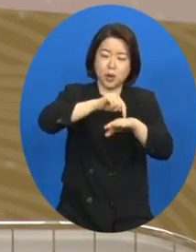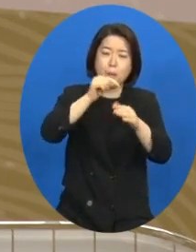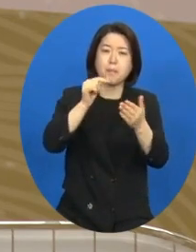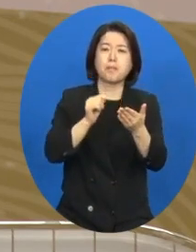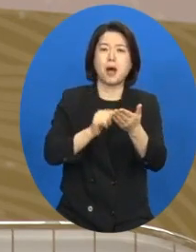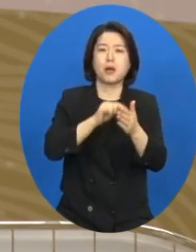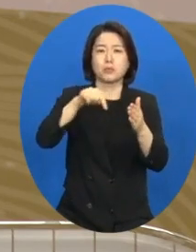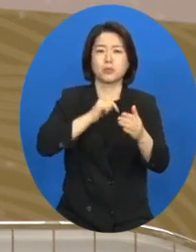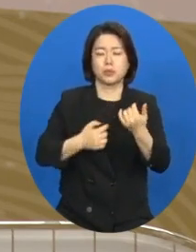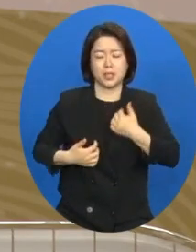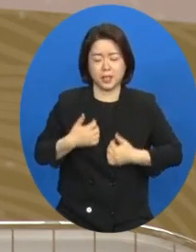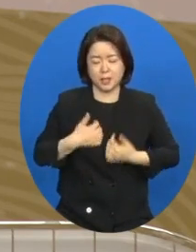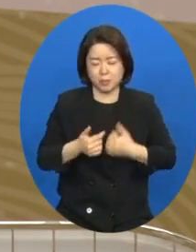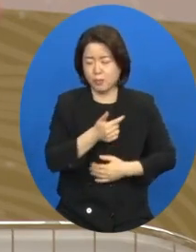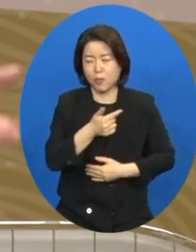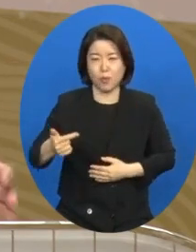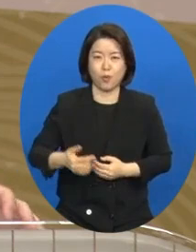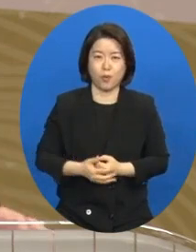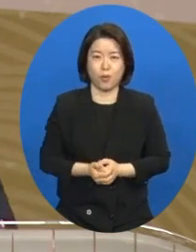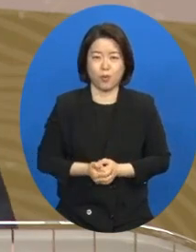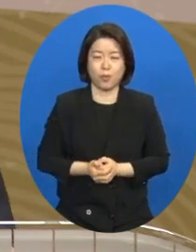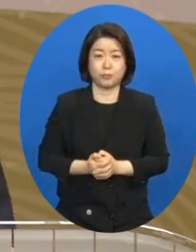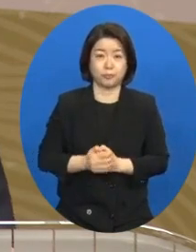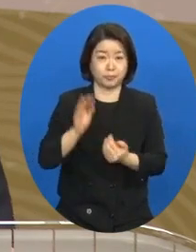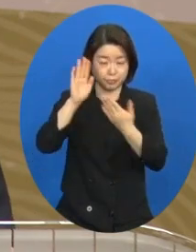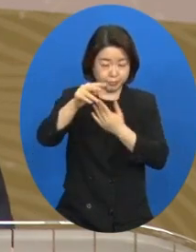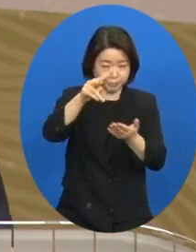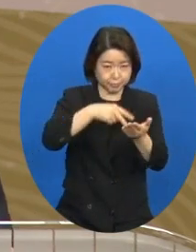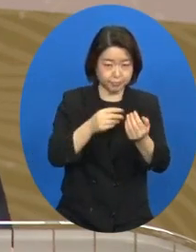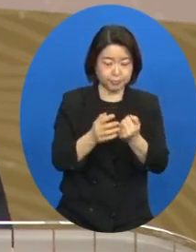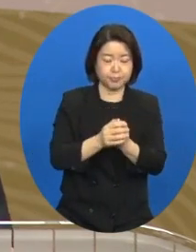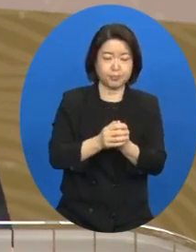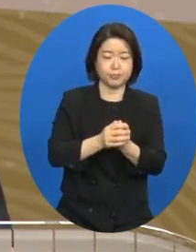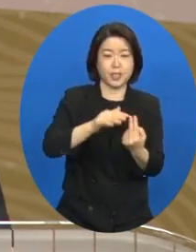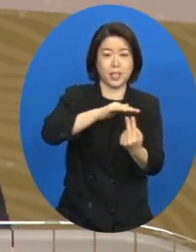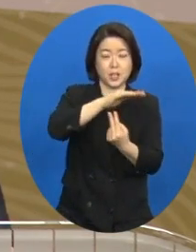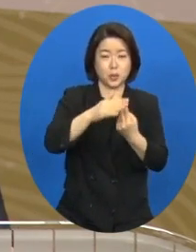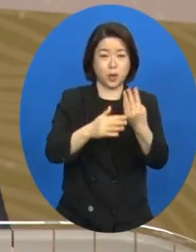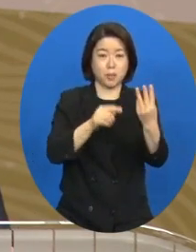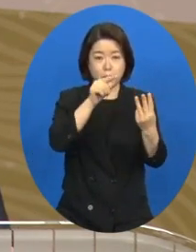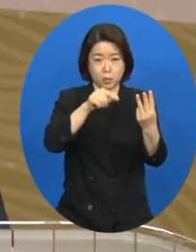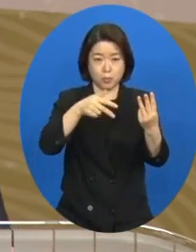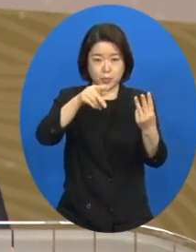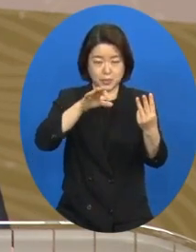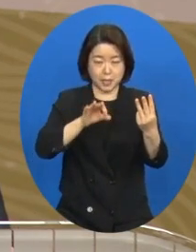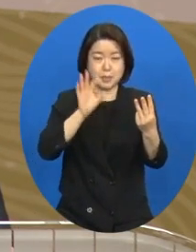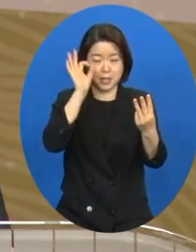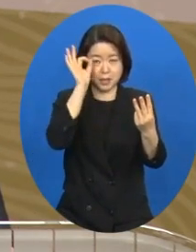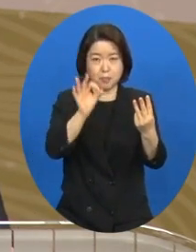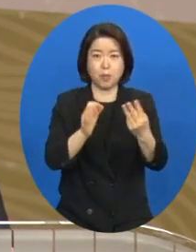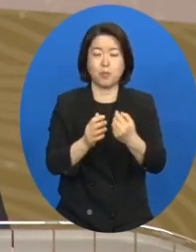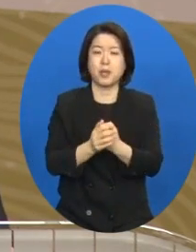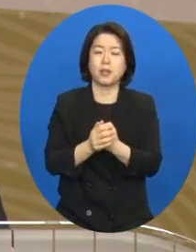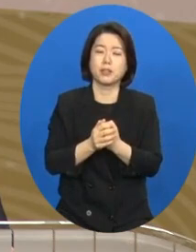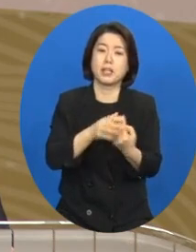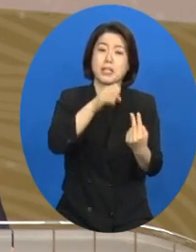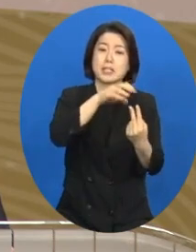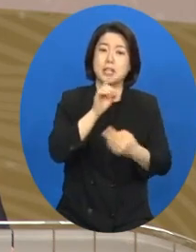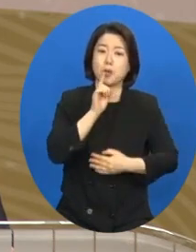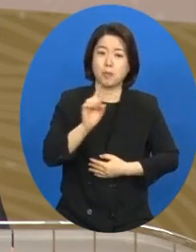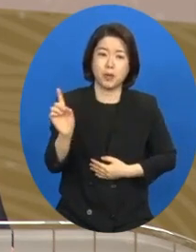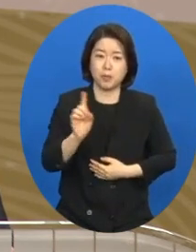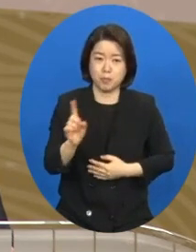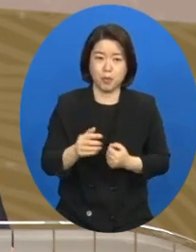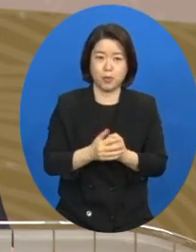했습니다 우리가 앞으로 있겠지만 요한복음 3장에 보면 그때 3 리오 안에 이렇게 말합니다